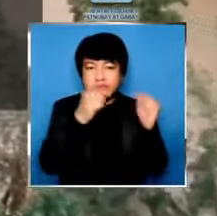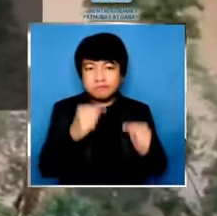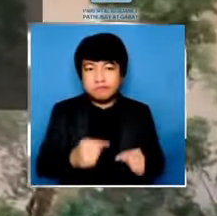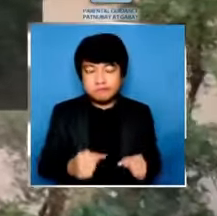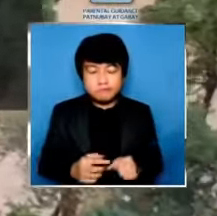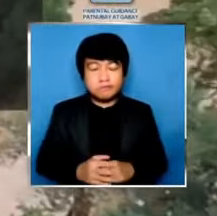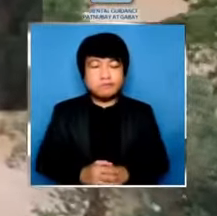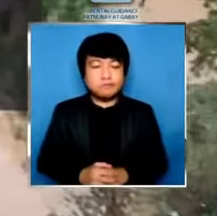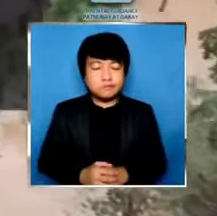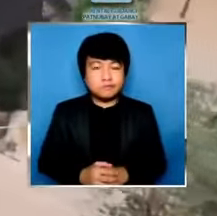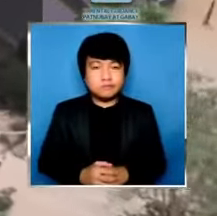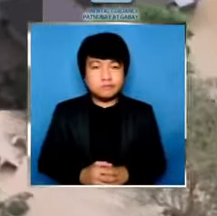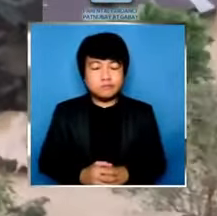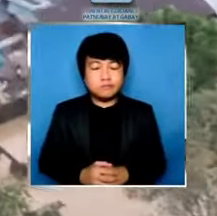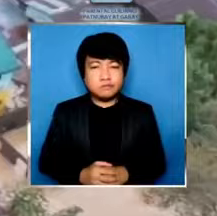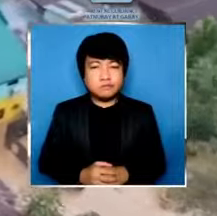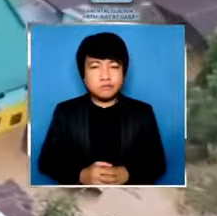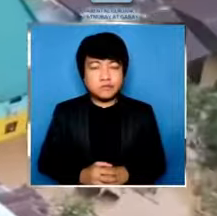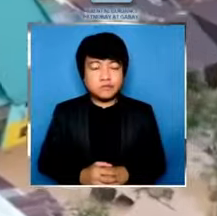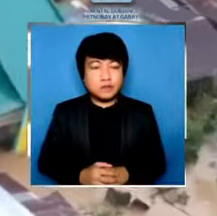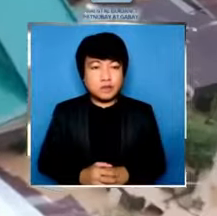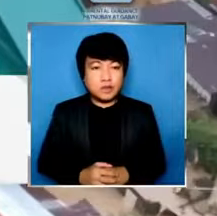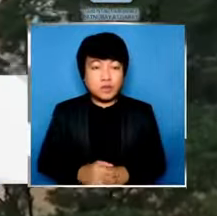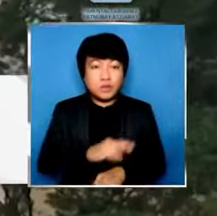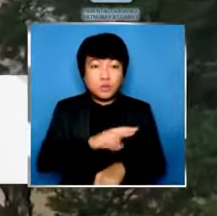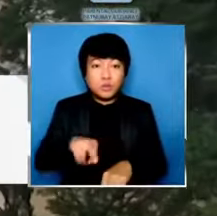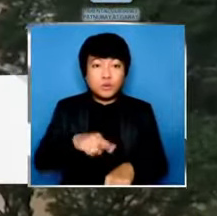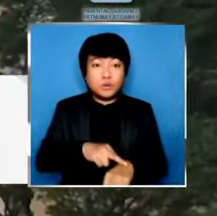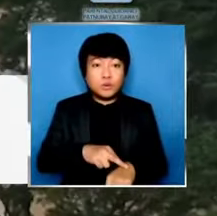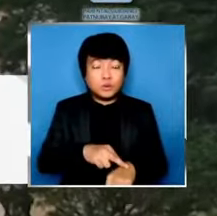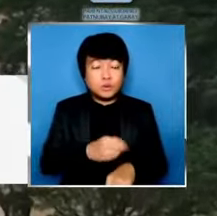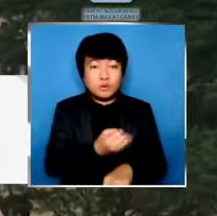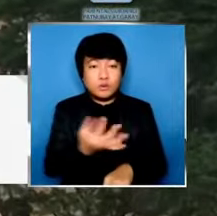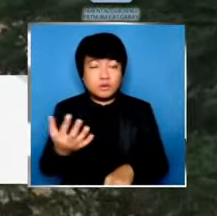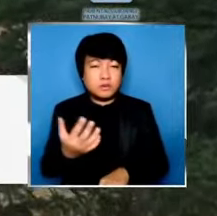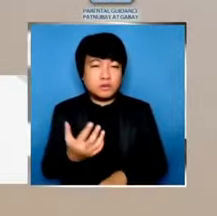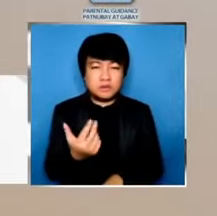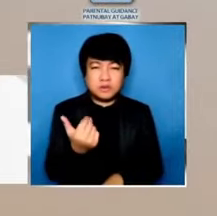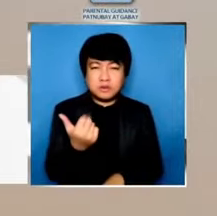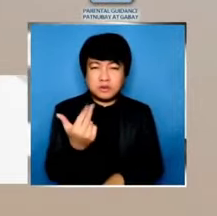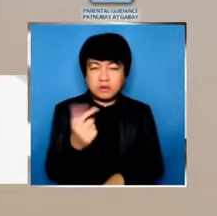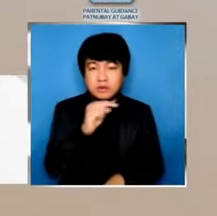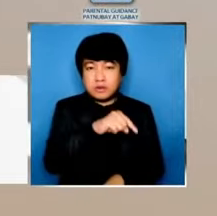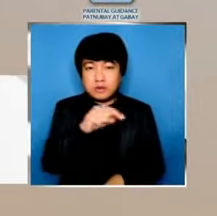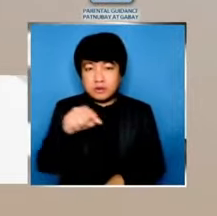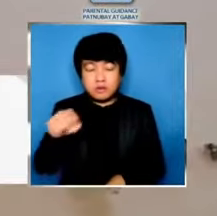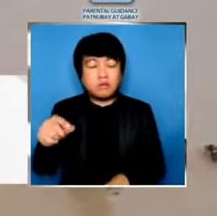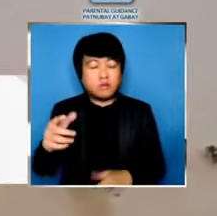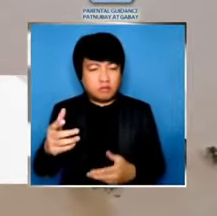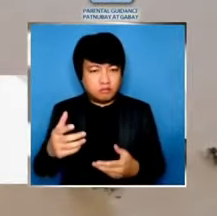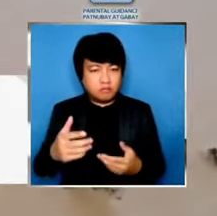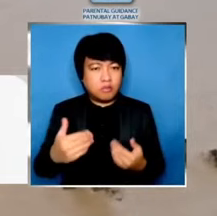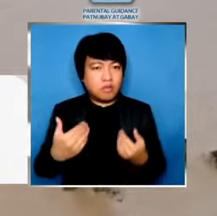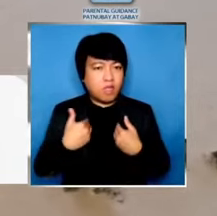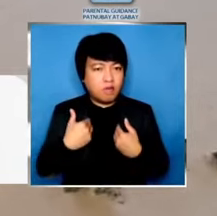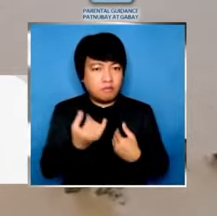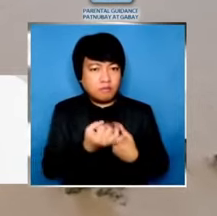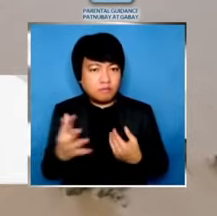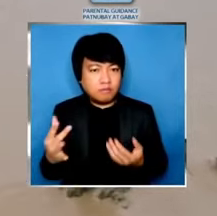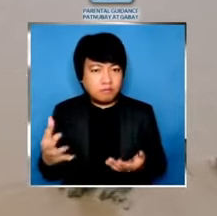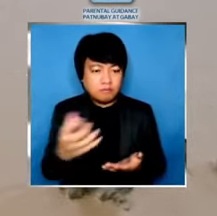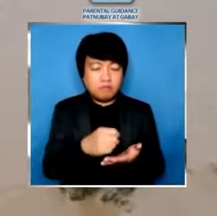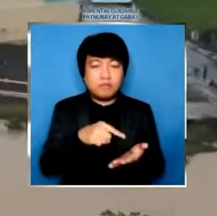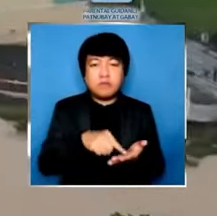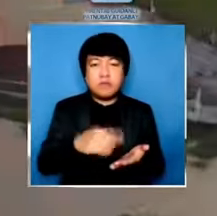sa 13 rehiyon sa bansa. Mahigit 200 lungsod at bayan naman ang isinailalim sa state of calamity dahil sa epekto ng